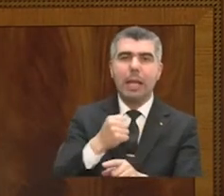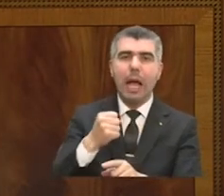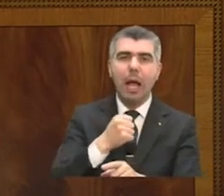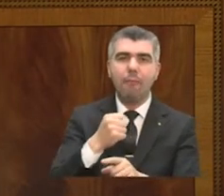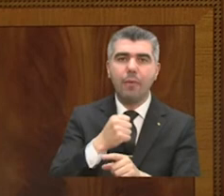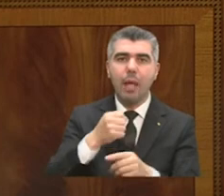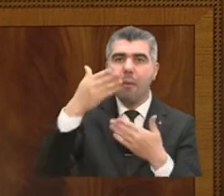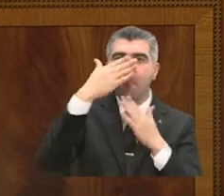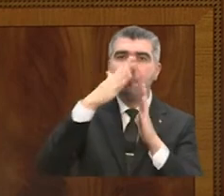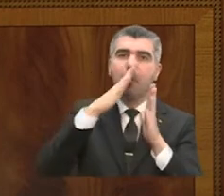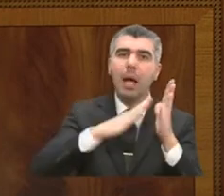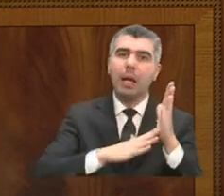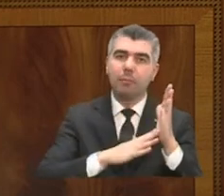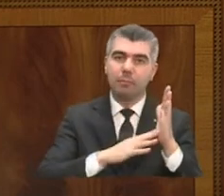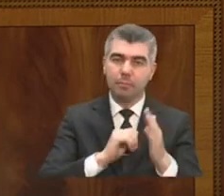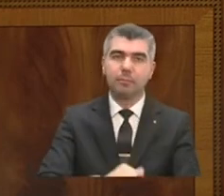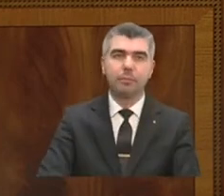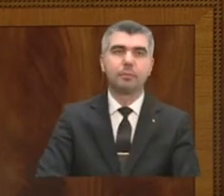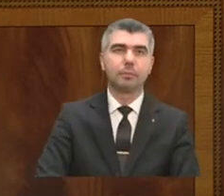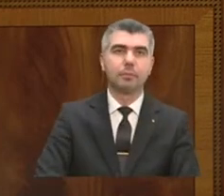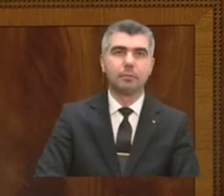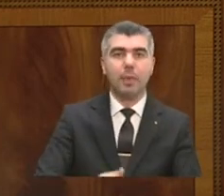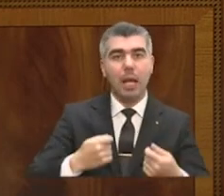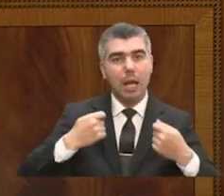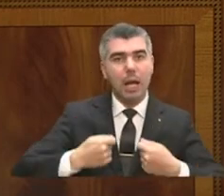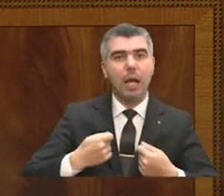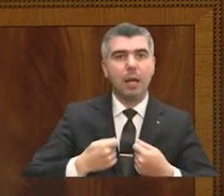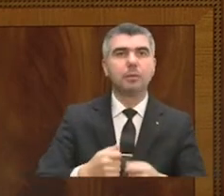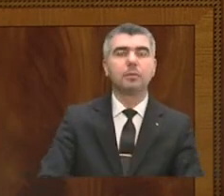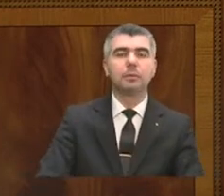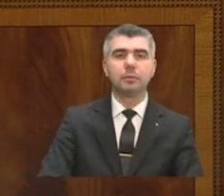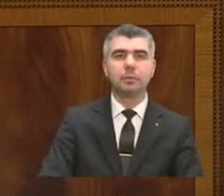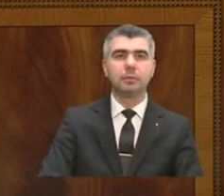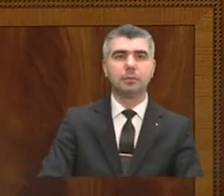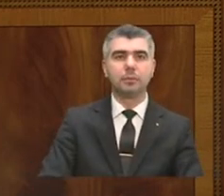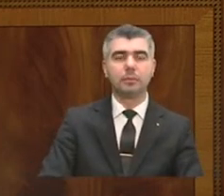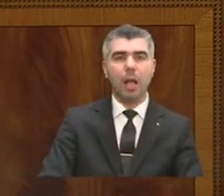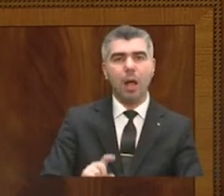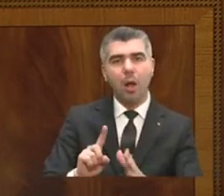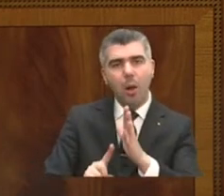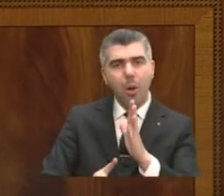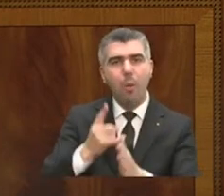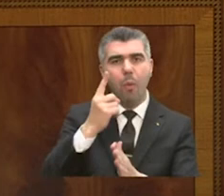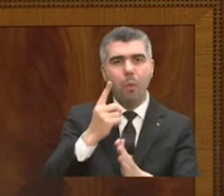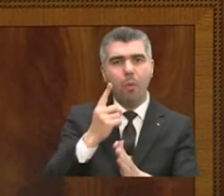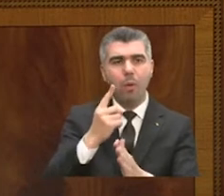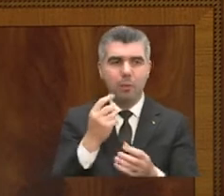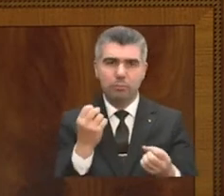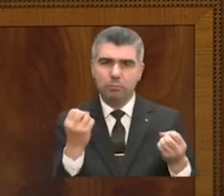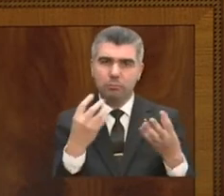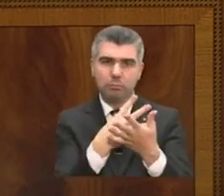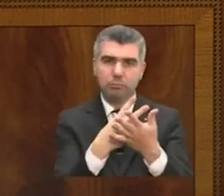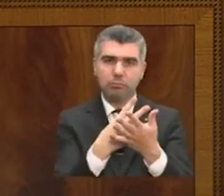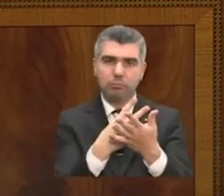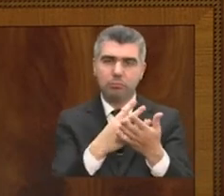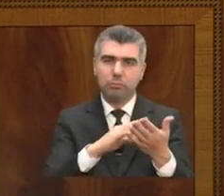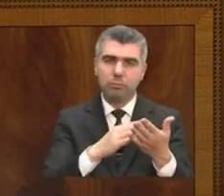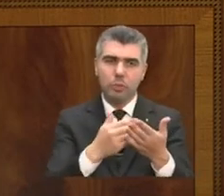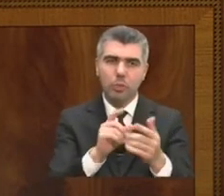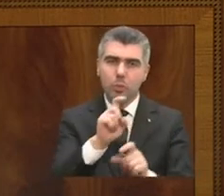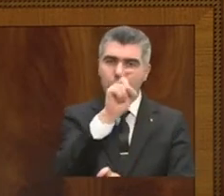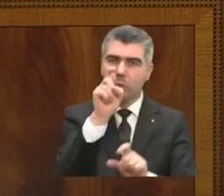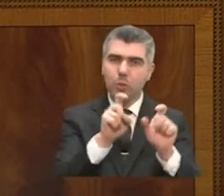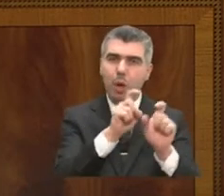a intitulé « La situation des journalistes au Maroc ». Monsieur le Président, ce qui